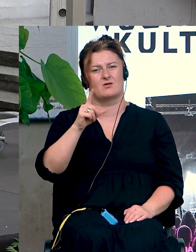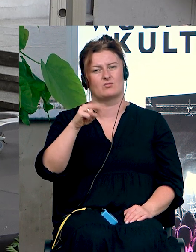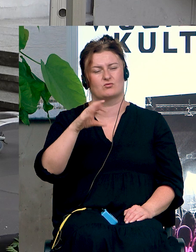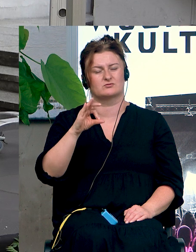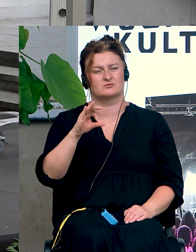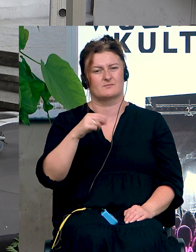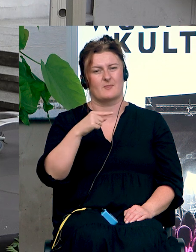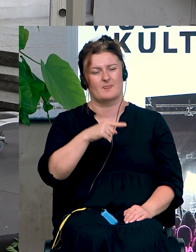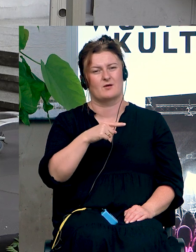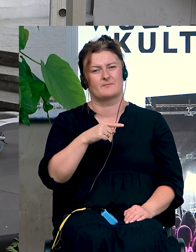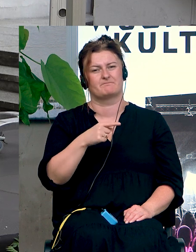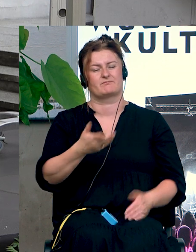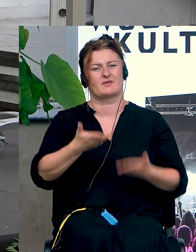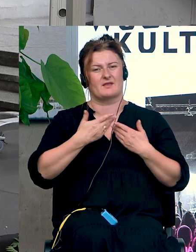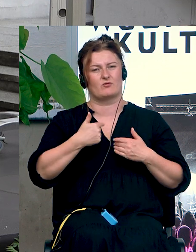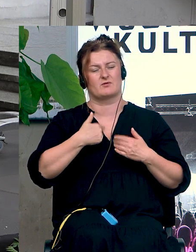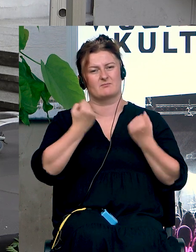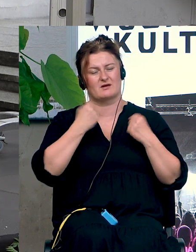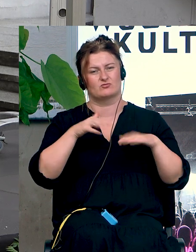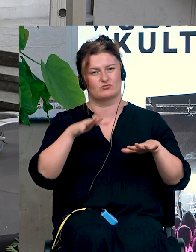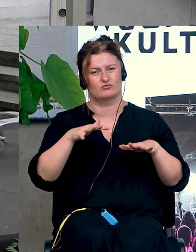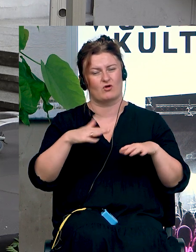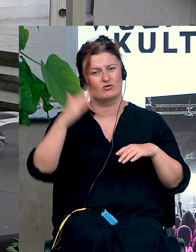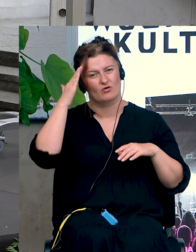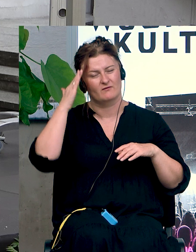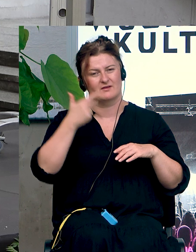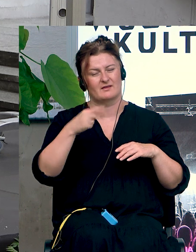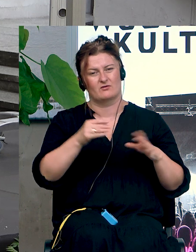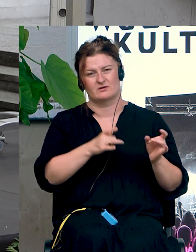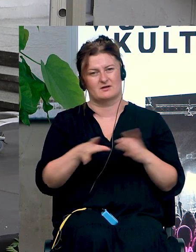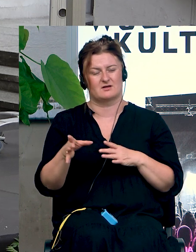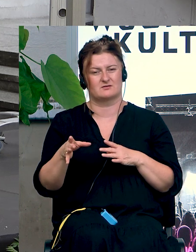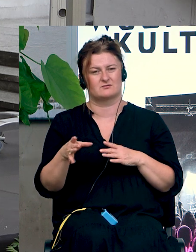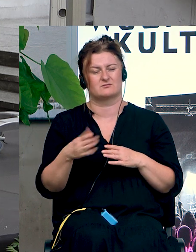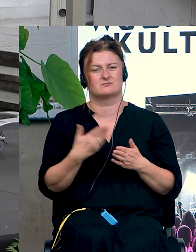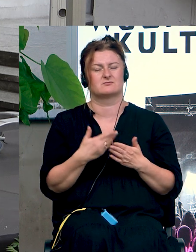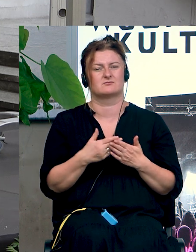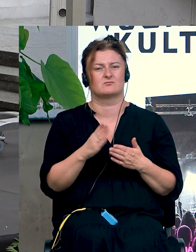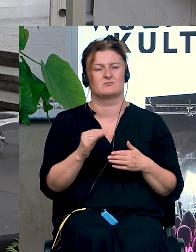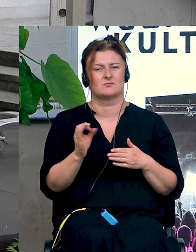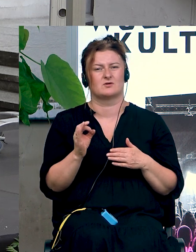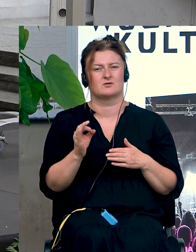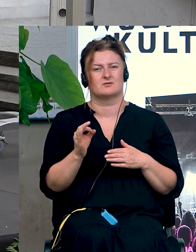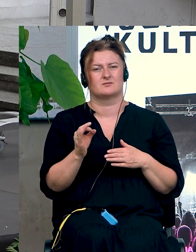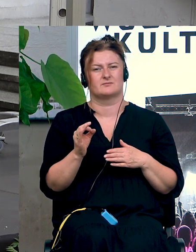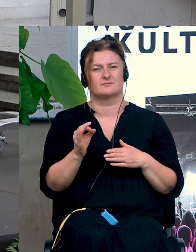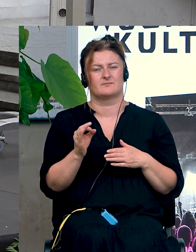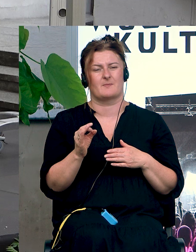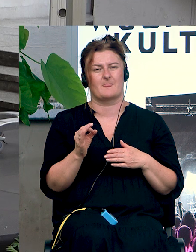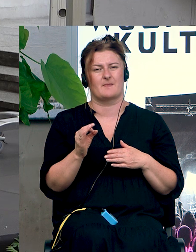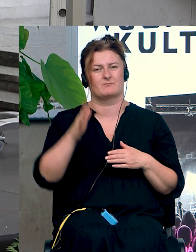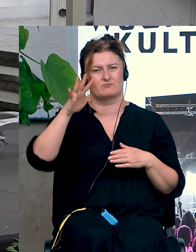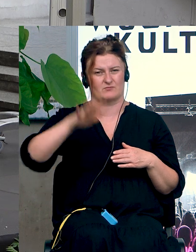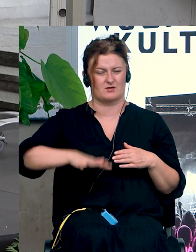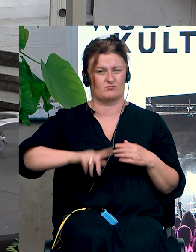Багато, але я дізналася про це не одразу, тому що через раз, два, три, чотири, п'ять місяців